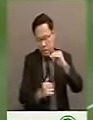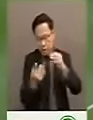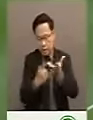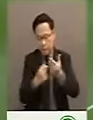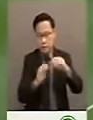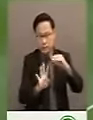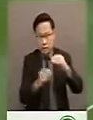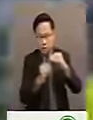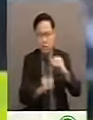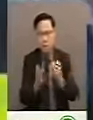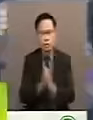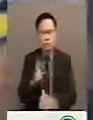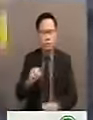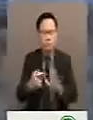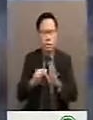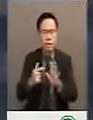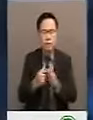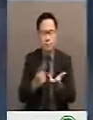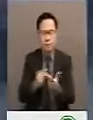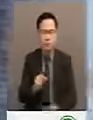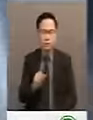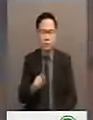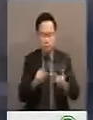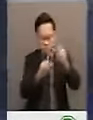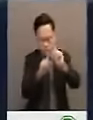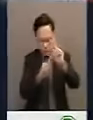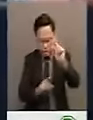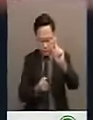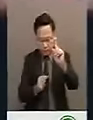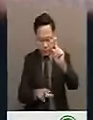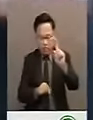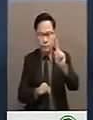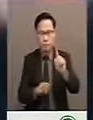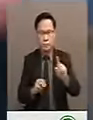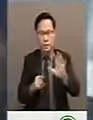21แต้มเท่าเดิมนะครับจาก19นัดอยู่อันดับที่13ของตารางครับ